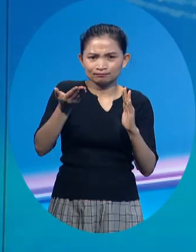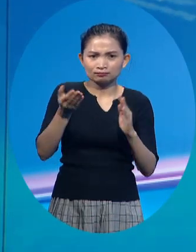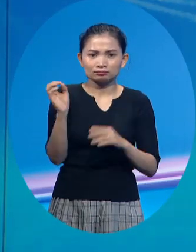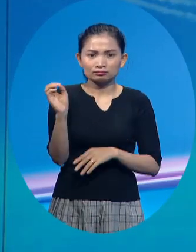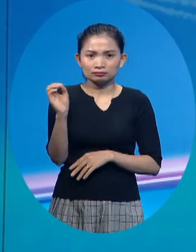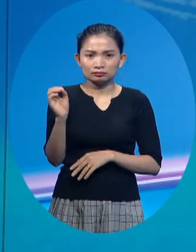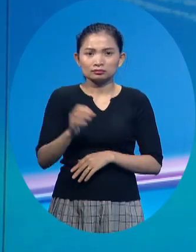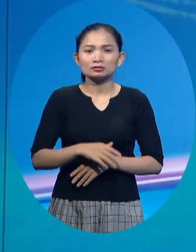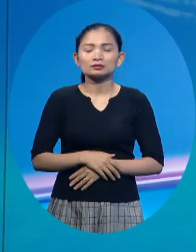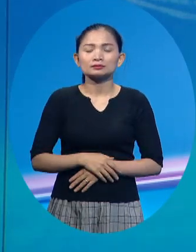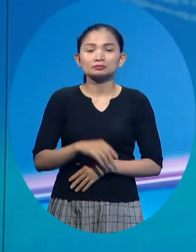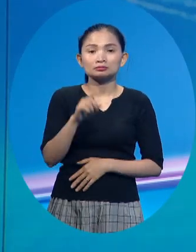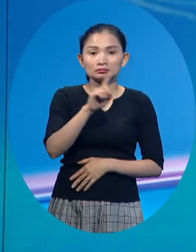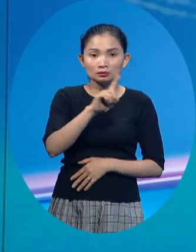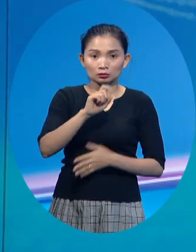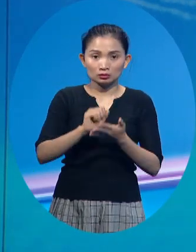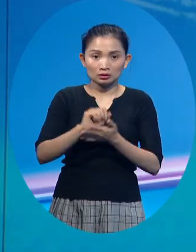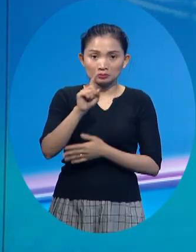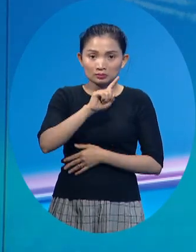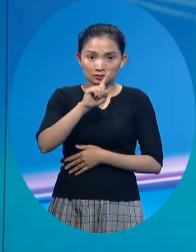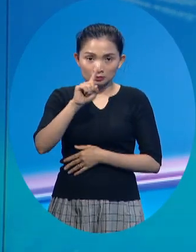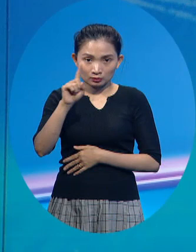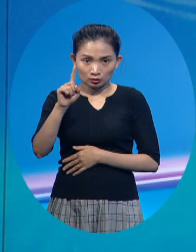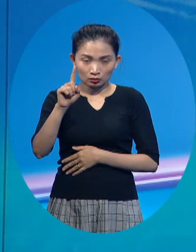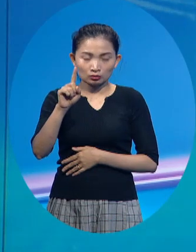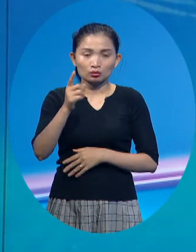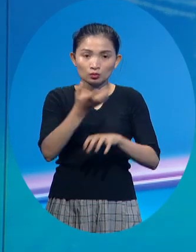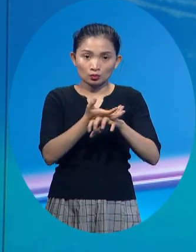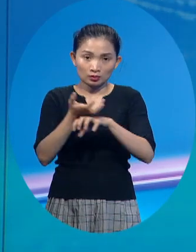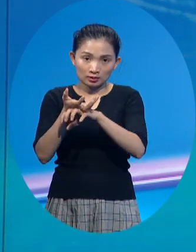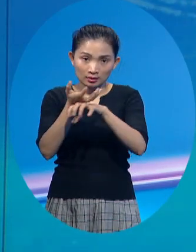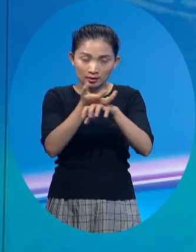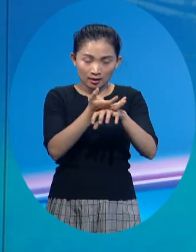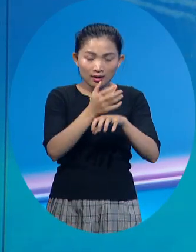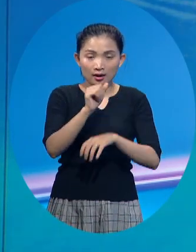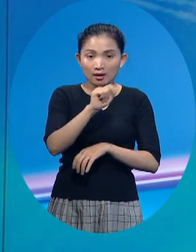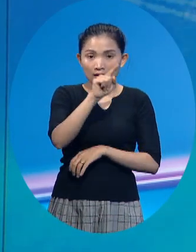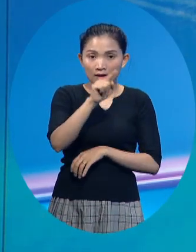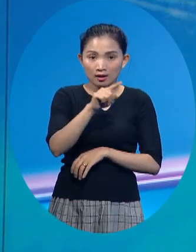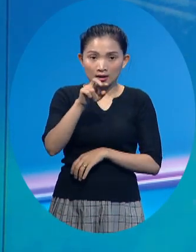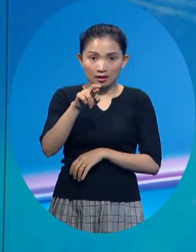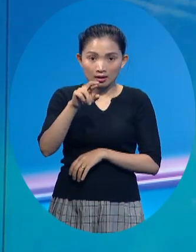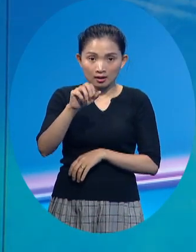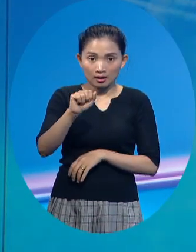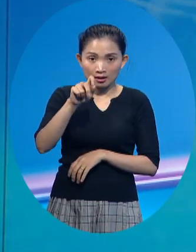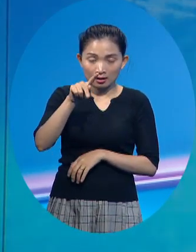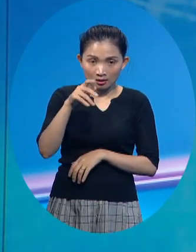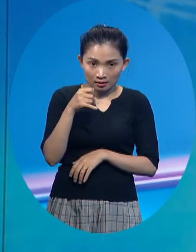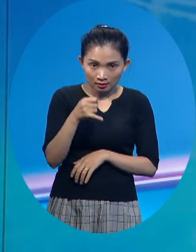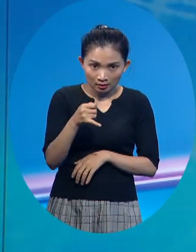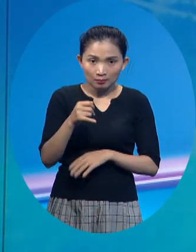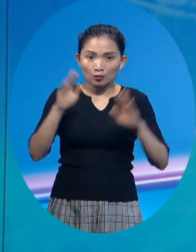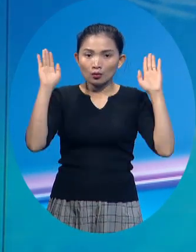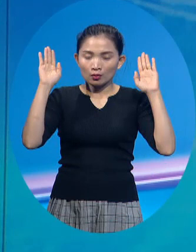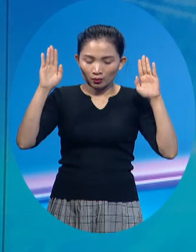ngày 11 tháng 11 tại buổi họp báo xu hội nghị thượng đỉnh các nước Ả Rập hội giáo về xung Lộc hamas Tổ chức tại rat ngy Trư á